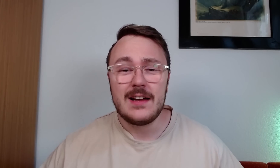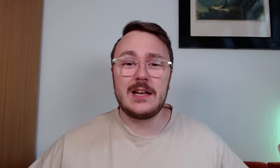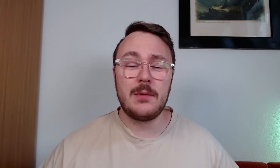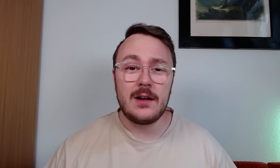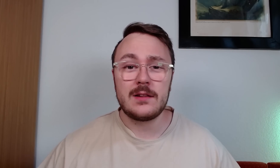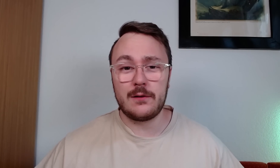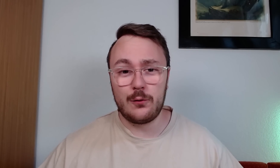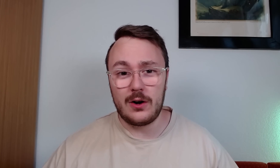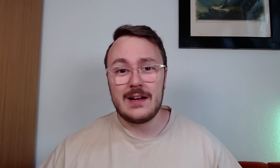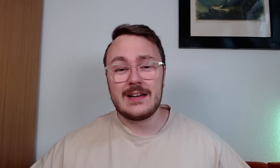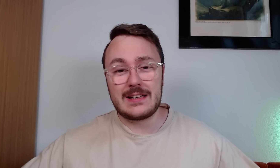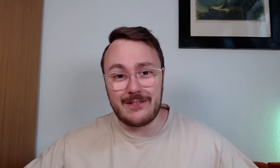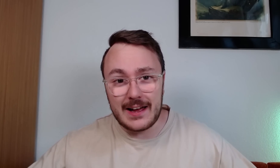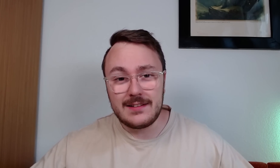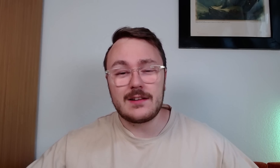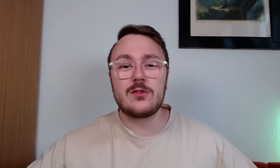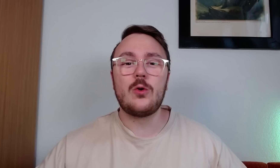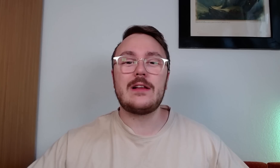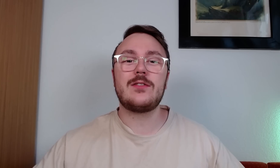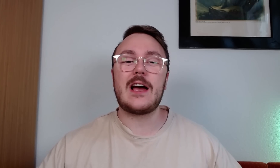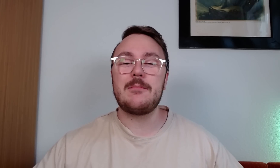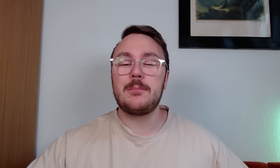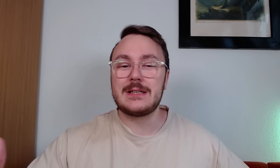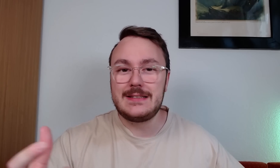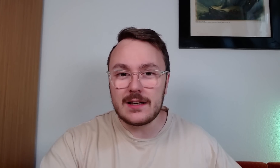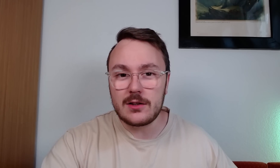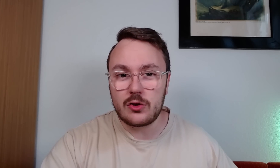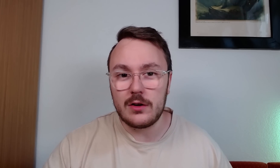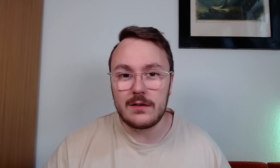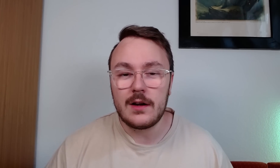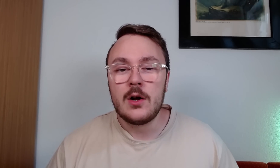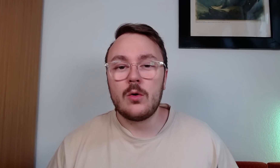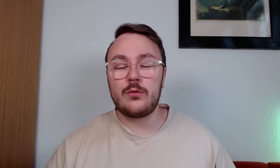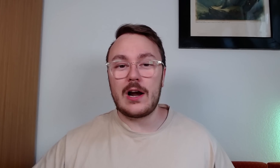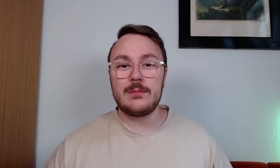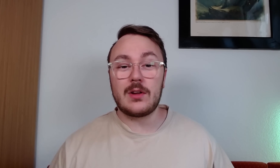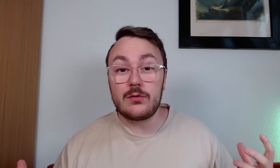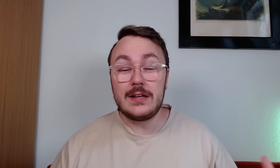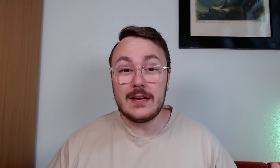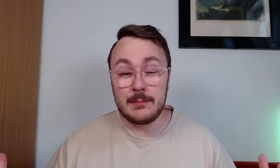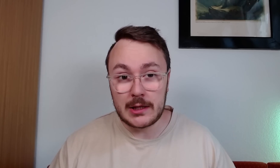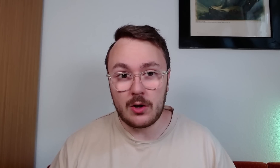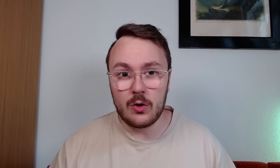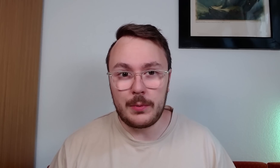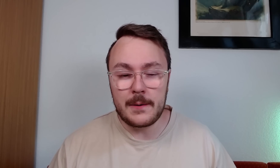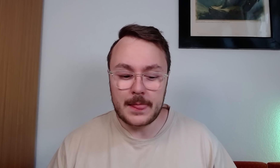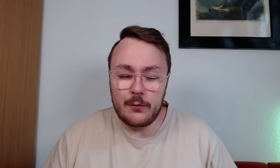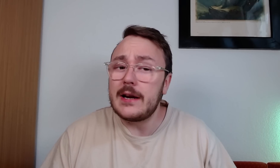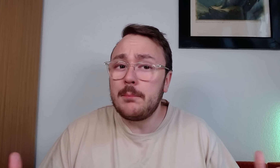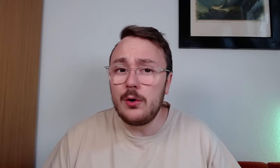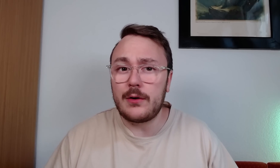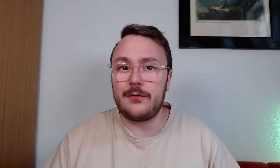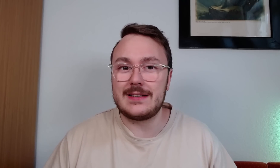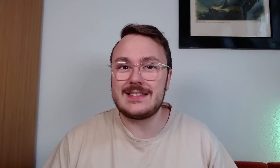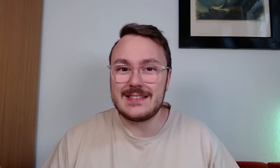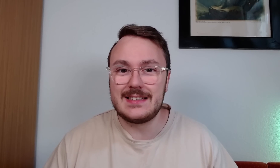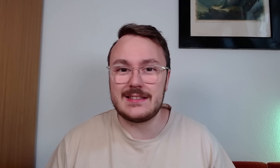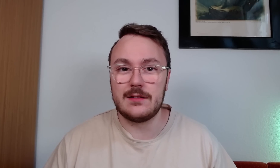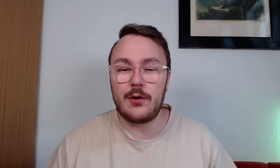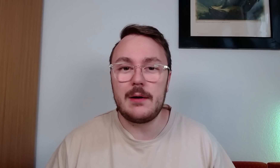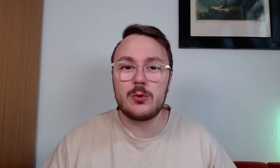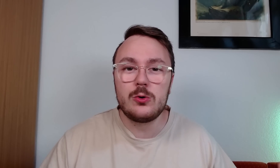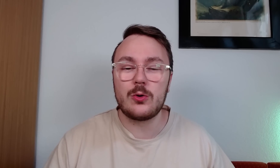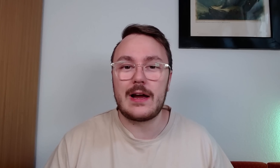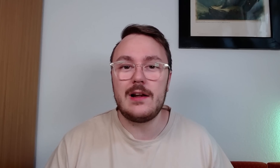haben ja immer davor gewarnt dass so etwas einmal passieren könnte und vor allem dass wir hier im Mitteleuropa auf einem Pulverfass